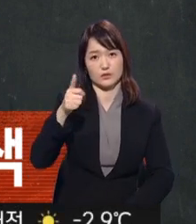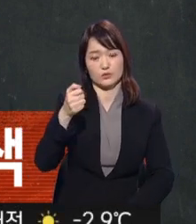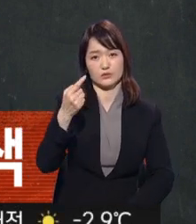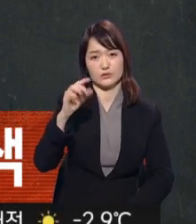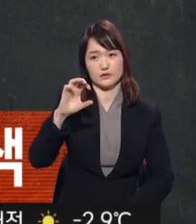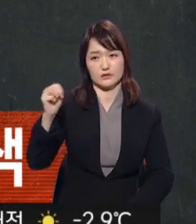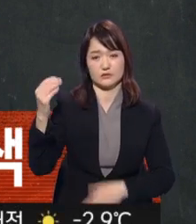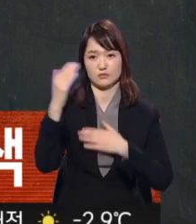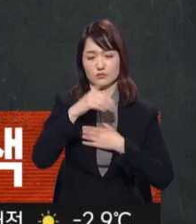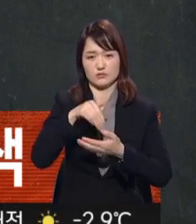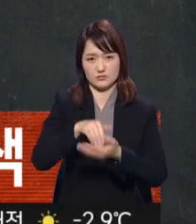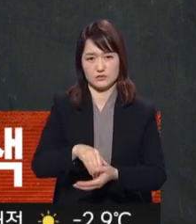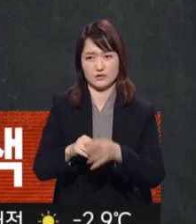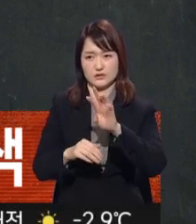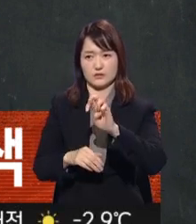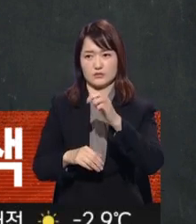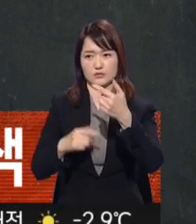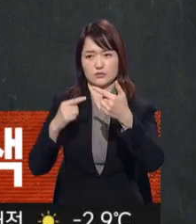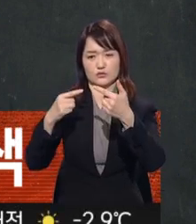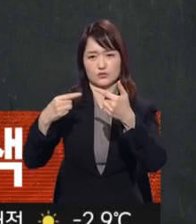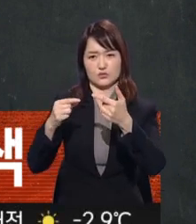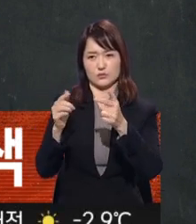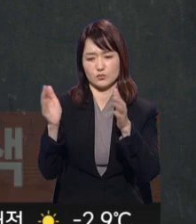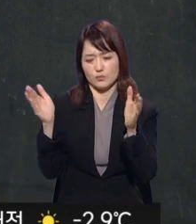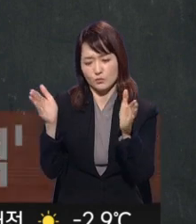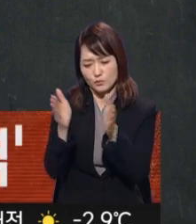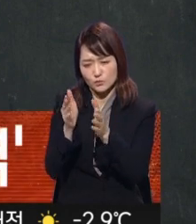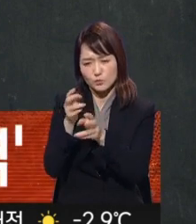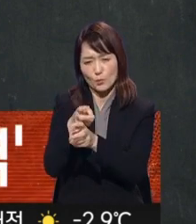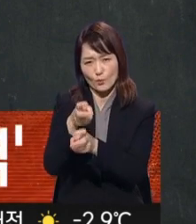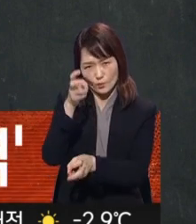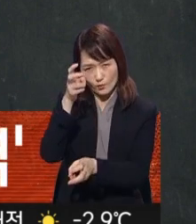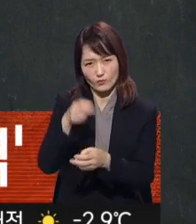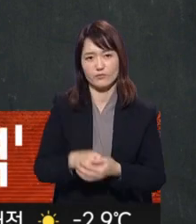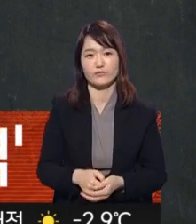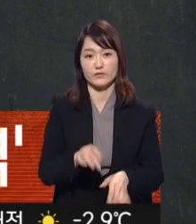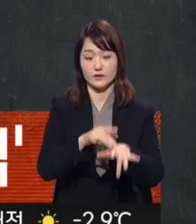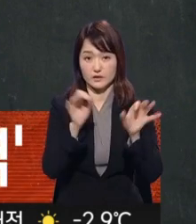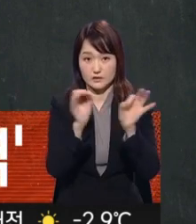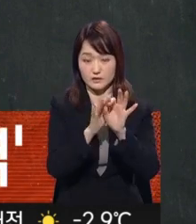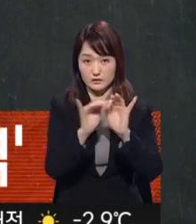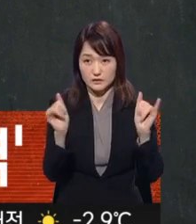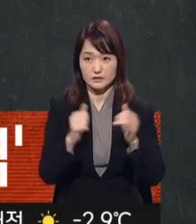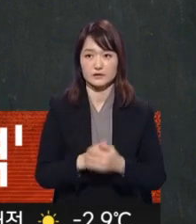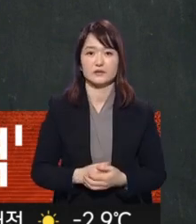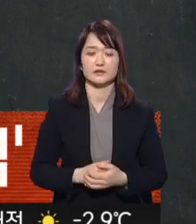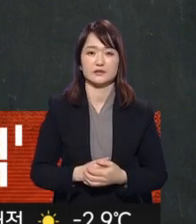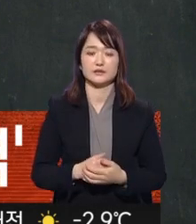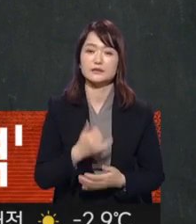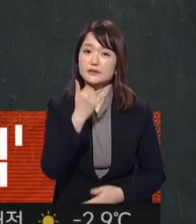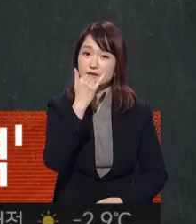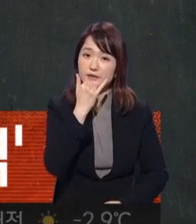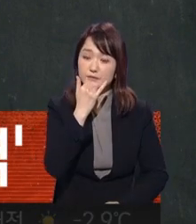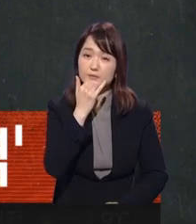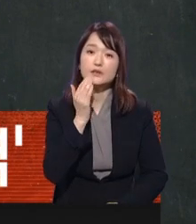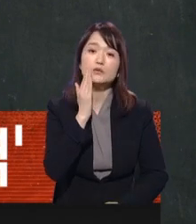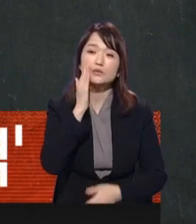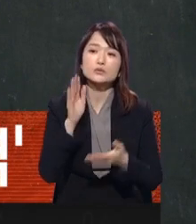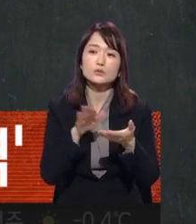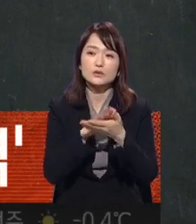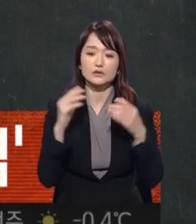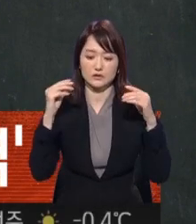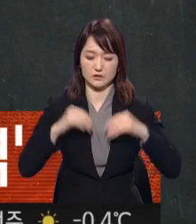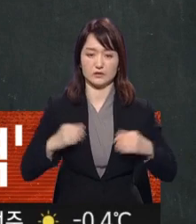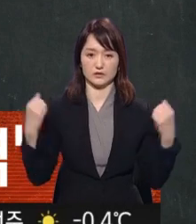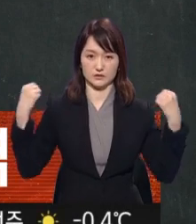또 체중은 36kg으로 다소 마른 체형입니다 실종 당시에는 감색과 녹색이 섞인 패딩을 입었고요이 헤지스